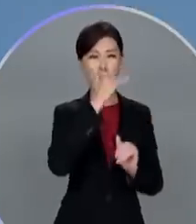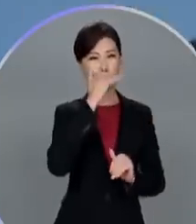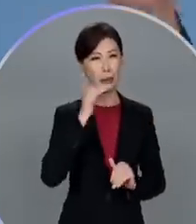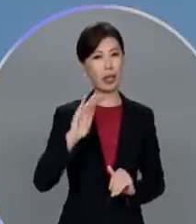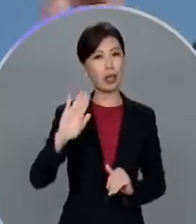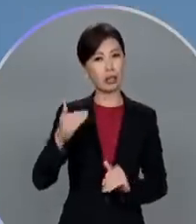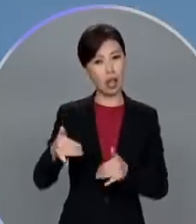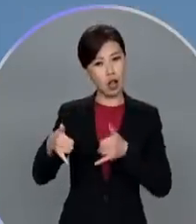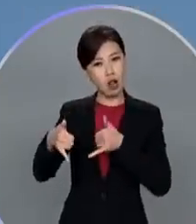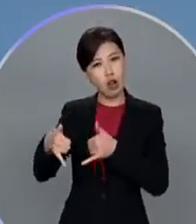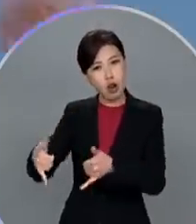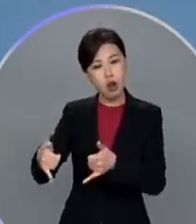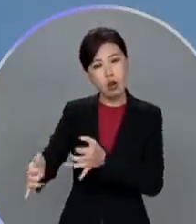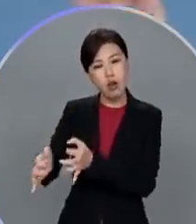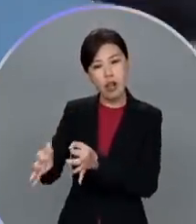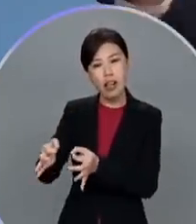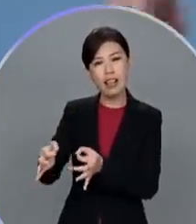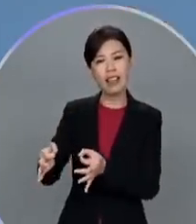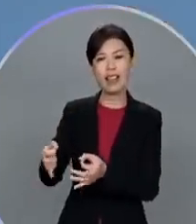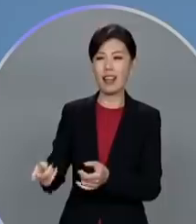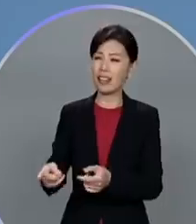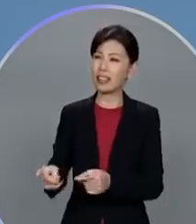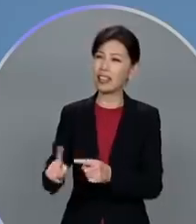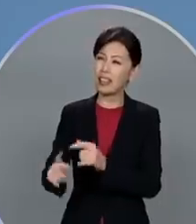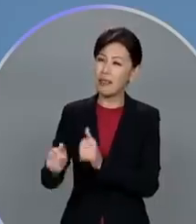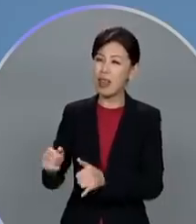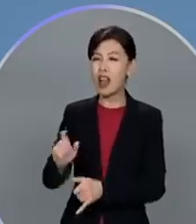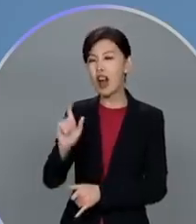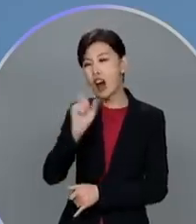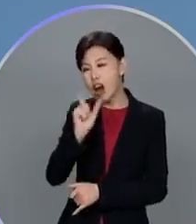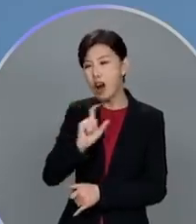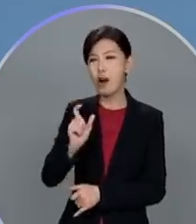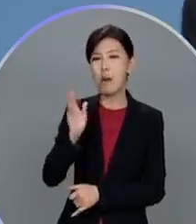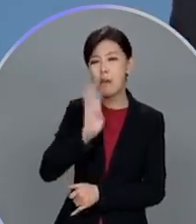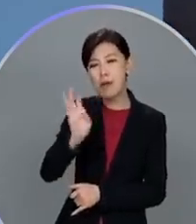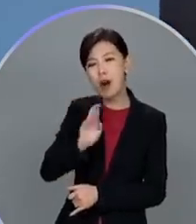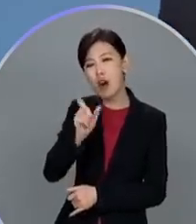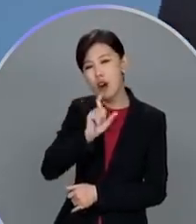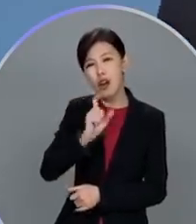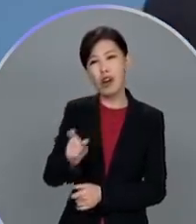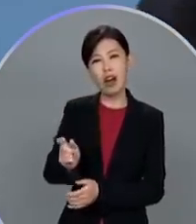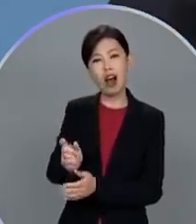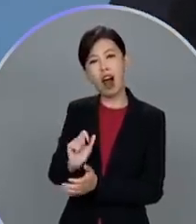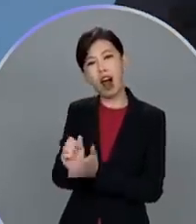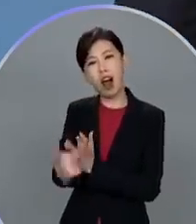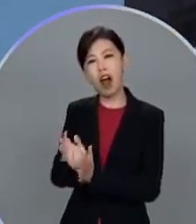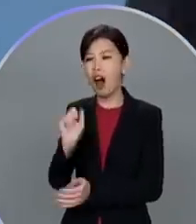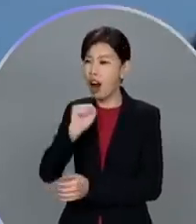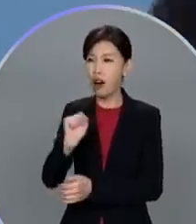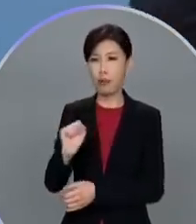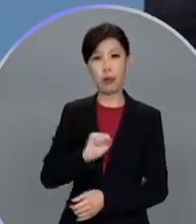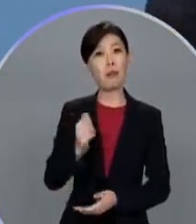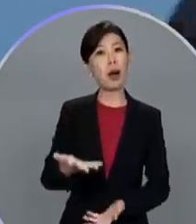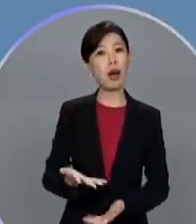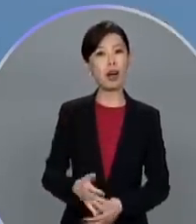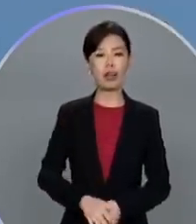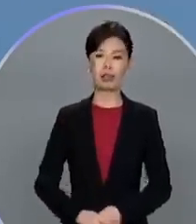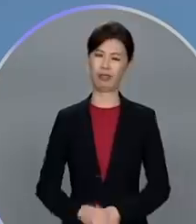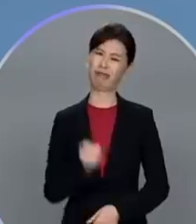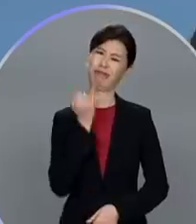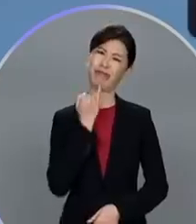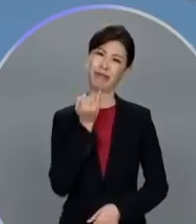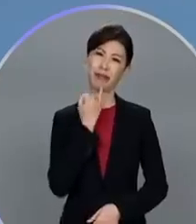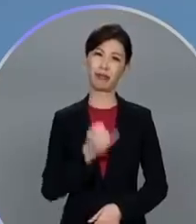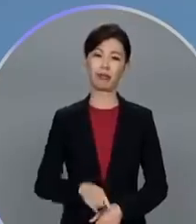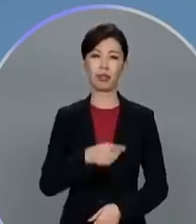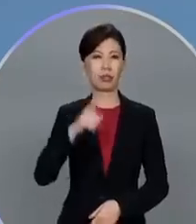炒100块钱喝杯啤酒跟大家老百姓唱卡拉 OK 吗？当然可以。我们脑袋坏掉了，绑掉了，